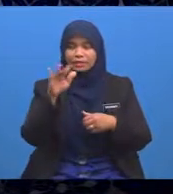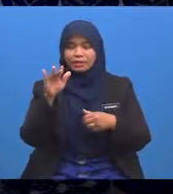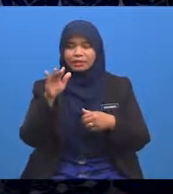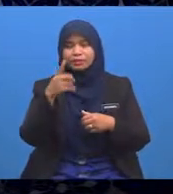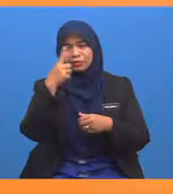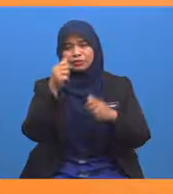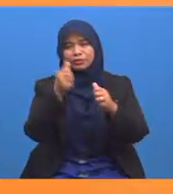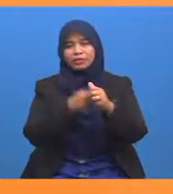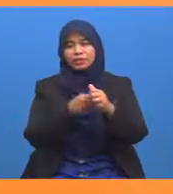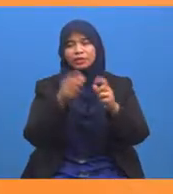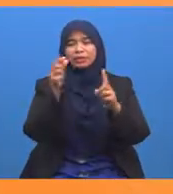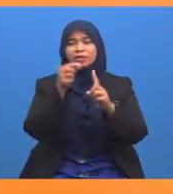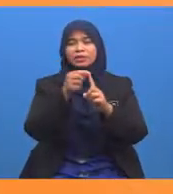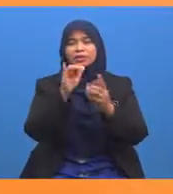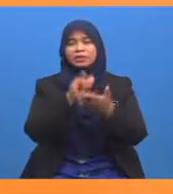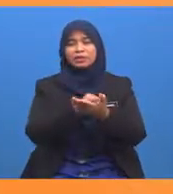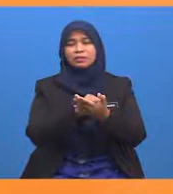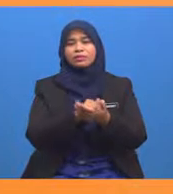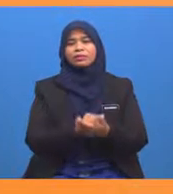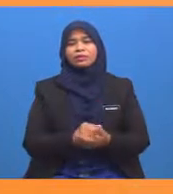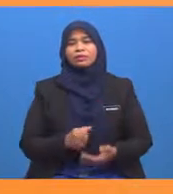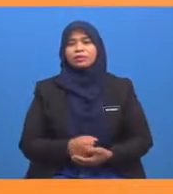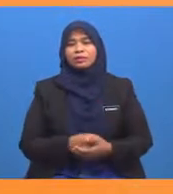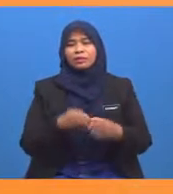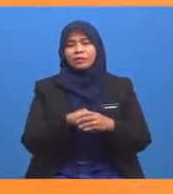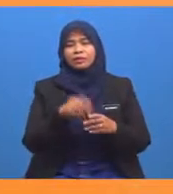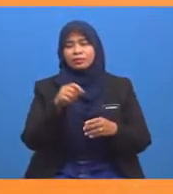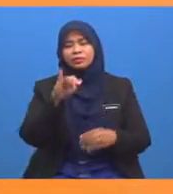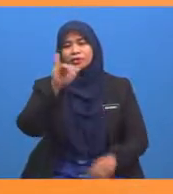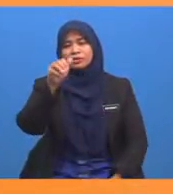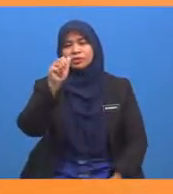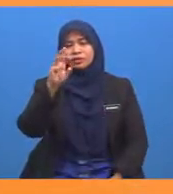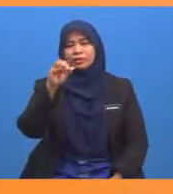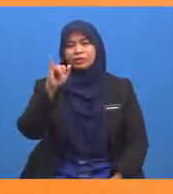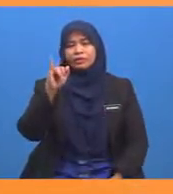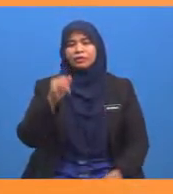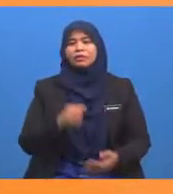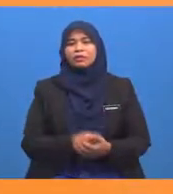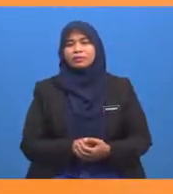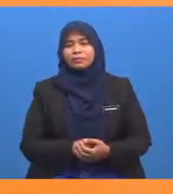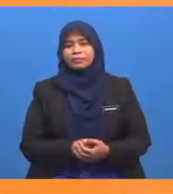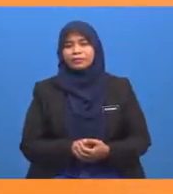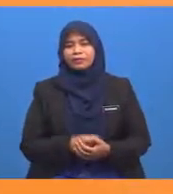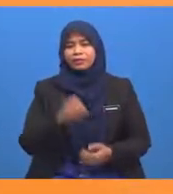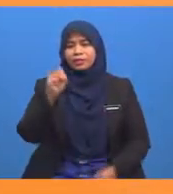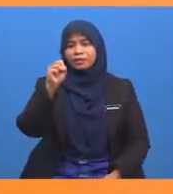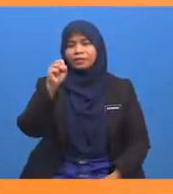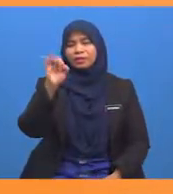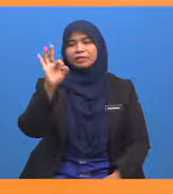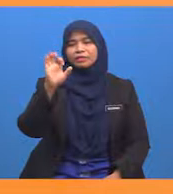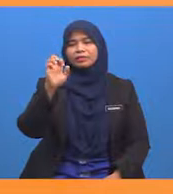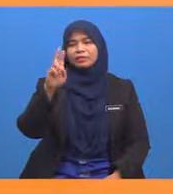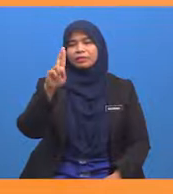setiap istilah tersebut dalam tulisan jawi? Sfera, konkrit,